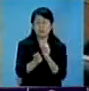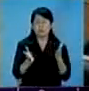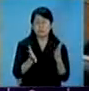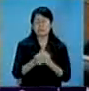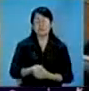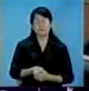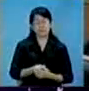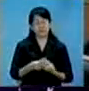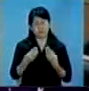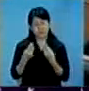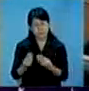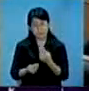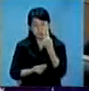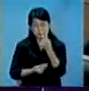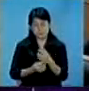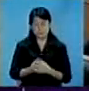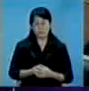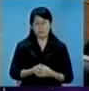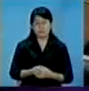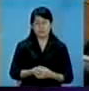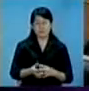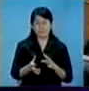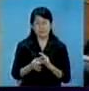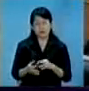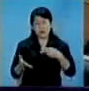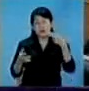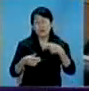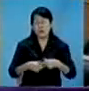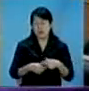ท่านไปดูในภาพคลิปของ